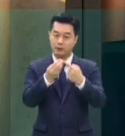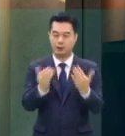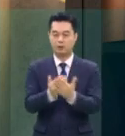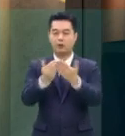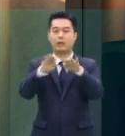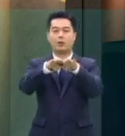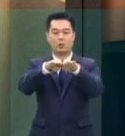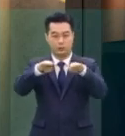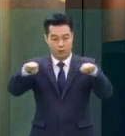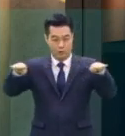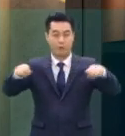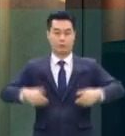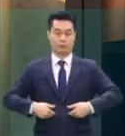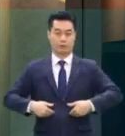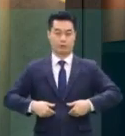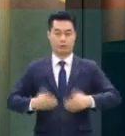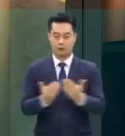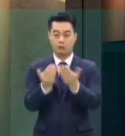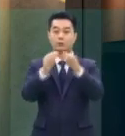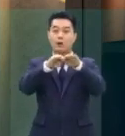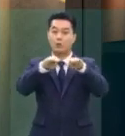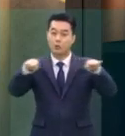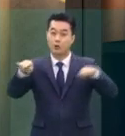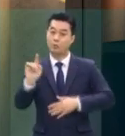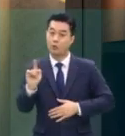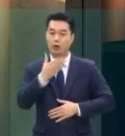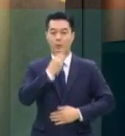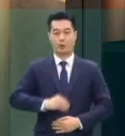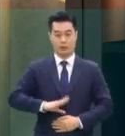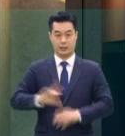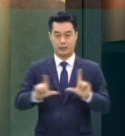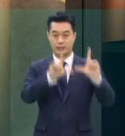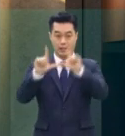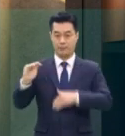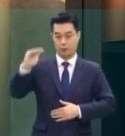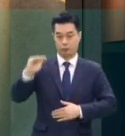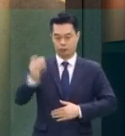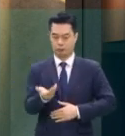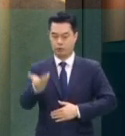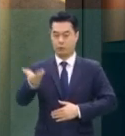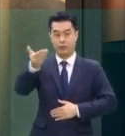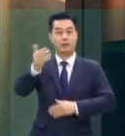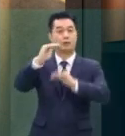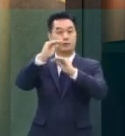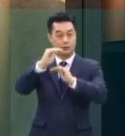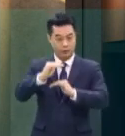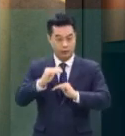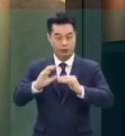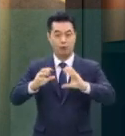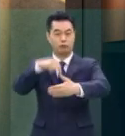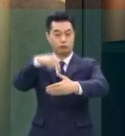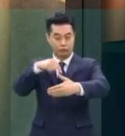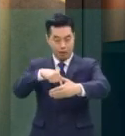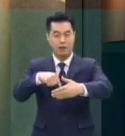장입니다 공정 성장이란 복지와 삶의 수준을 높이는 과정에서 내수경기 까지